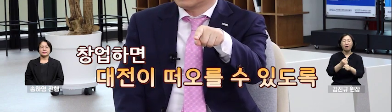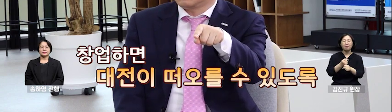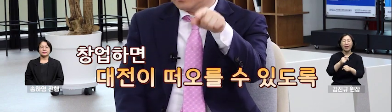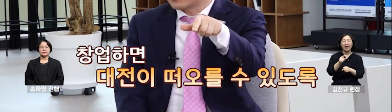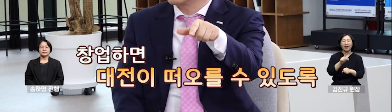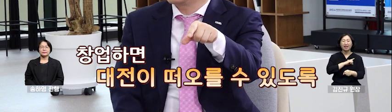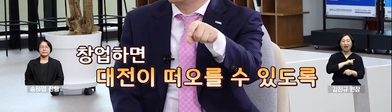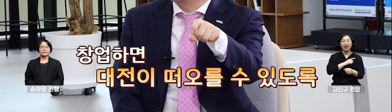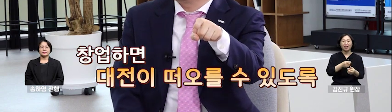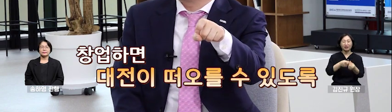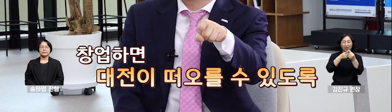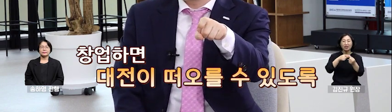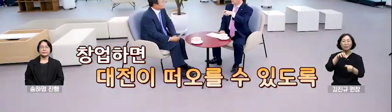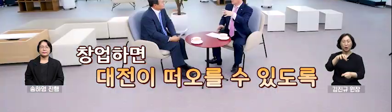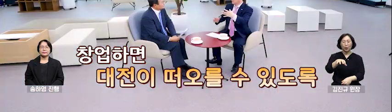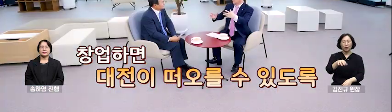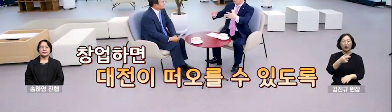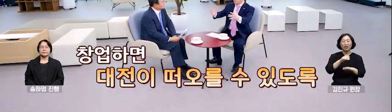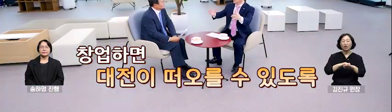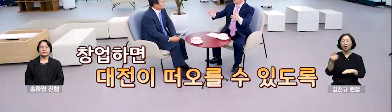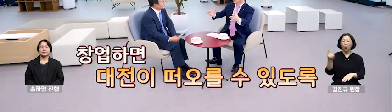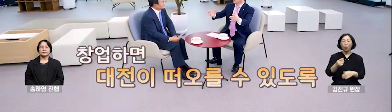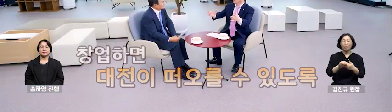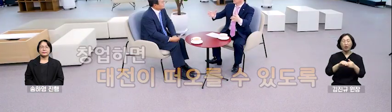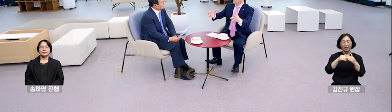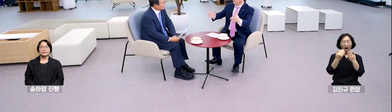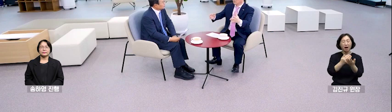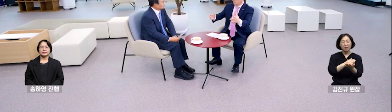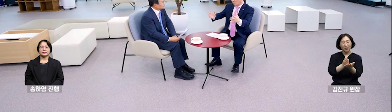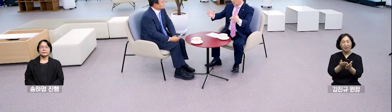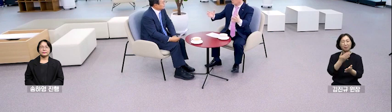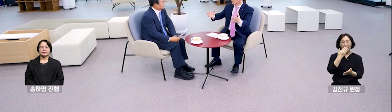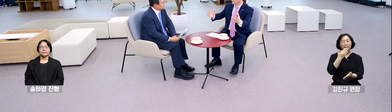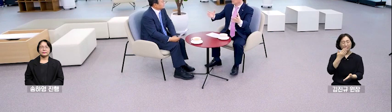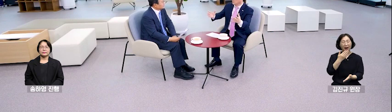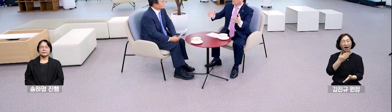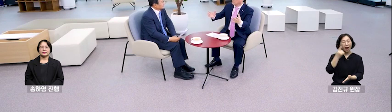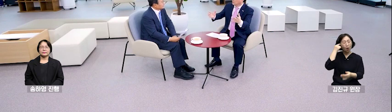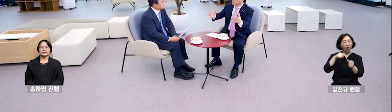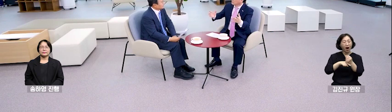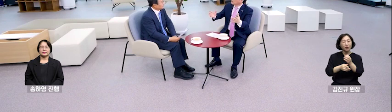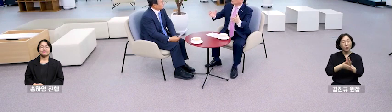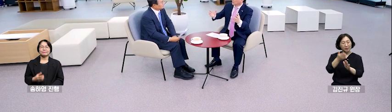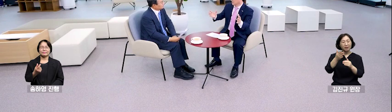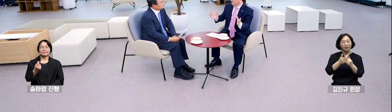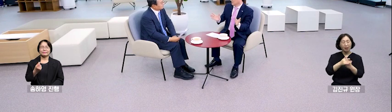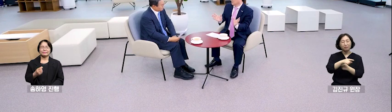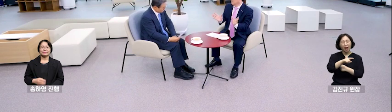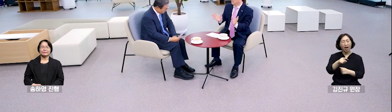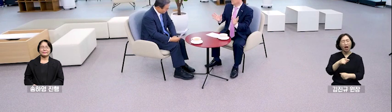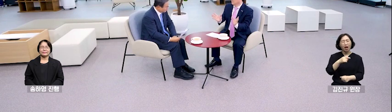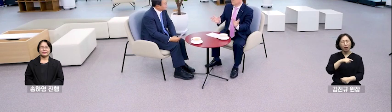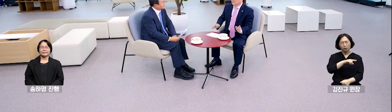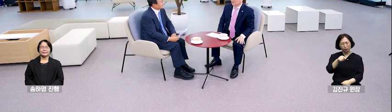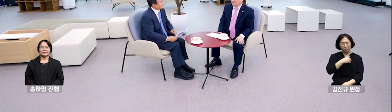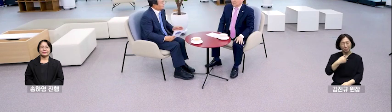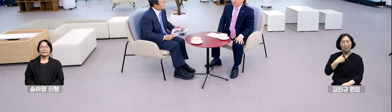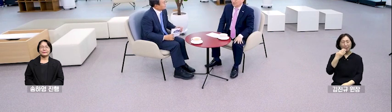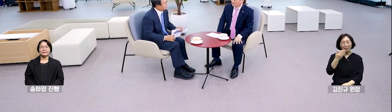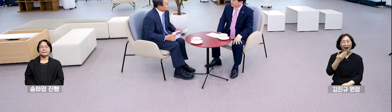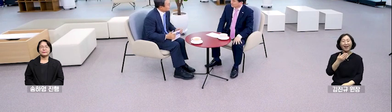어차 막 대전 가면 되요 그렇다면 닿아 있잖아 다도 죽 확 뜻인데 에 그렇게 좀 만들었으면